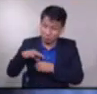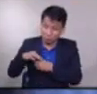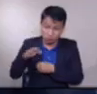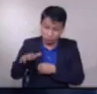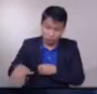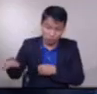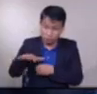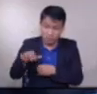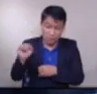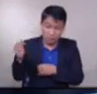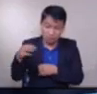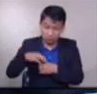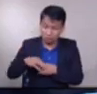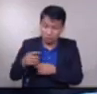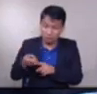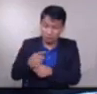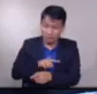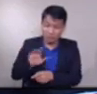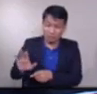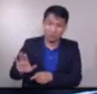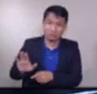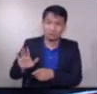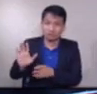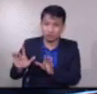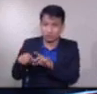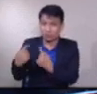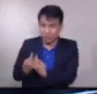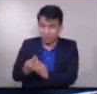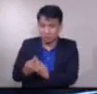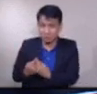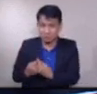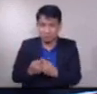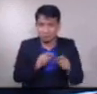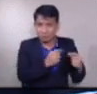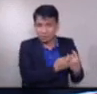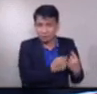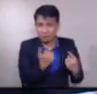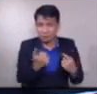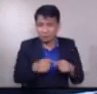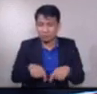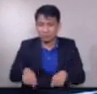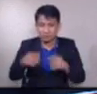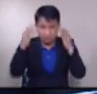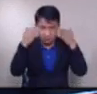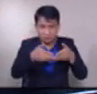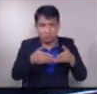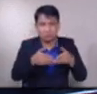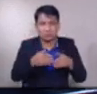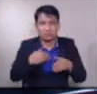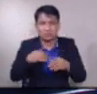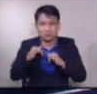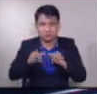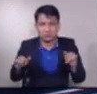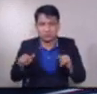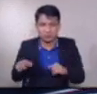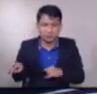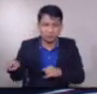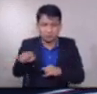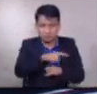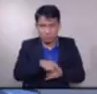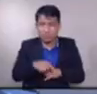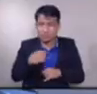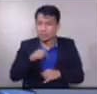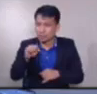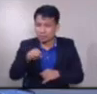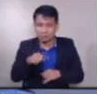hindi mo sinasabi dun sa mga hindi Lumad na iboto ka. Ang tina-target mo yung mga kapwa. This is the baseline voting and then